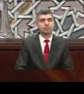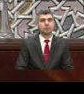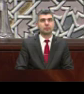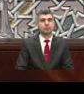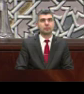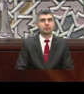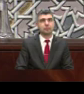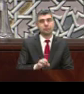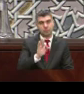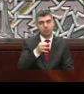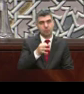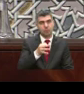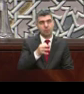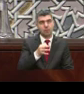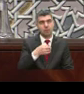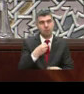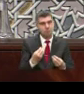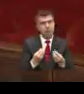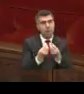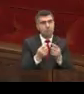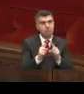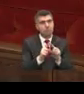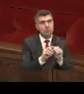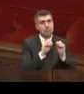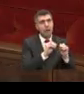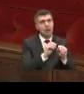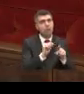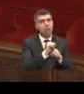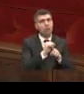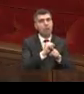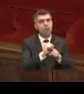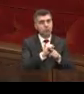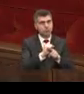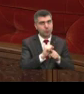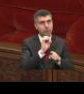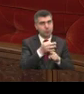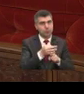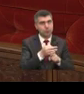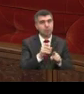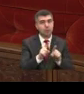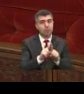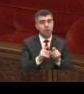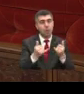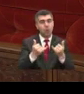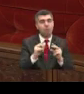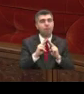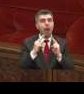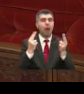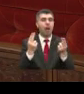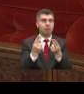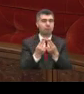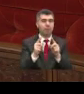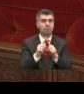معكم الحق السيدة النائبة، مسألة ديال التكوين، وأنا كنت في اليوم العالمي ديال القابلة حاضر معهم.